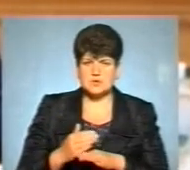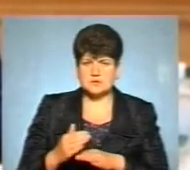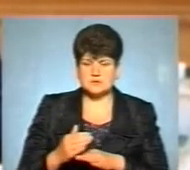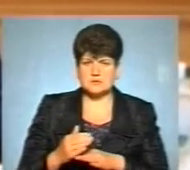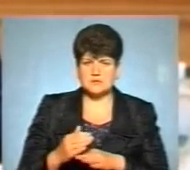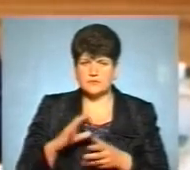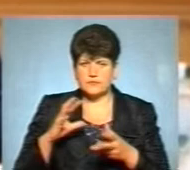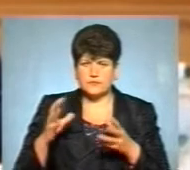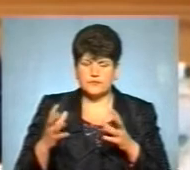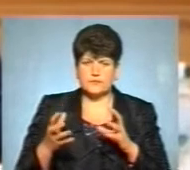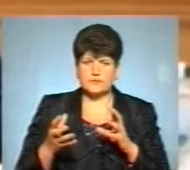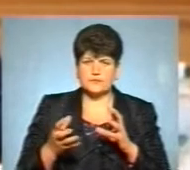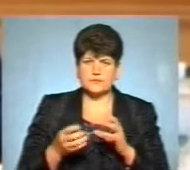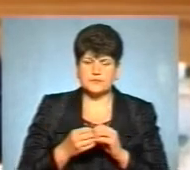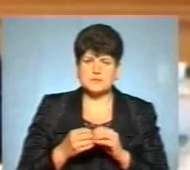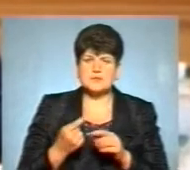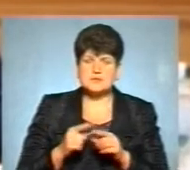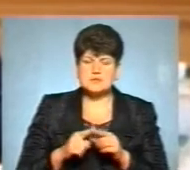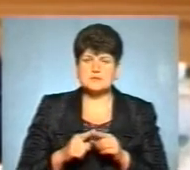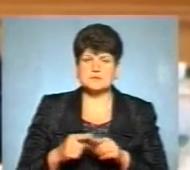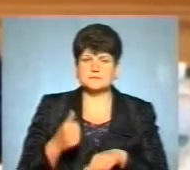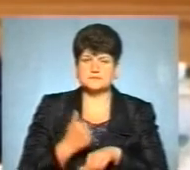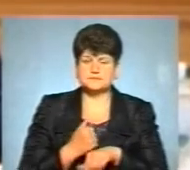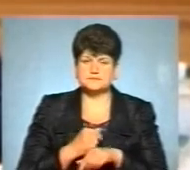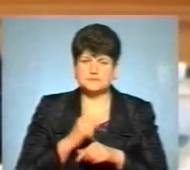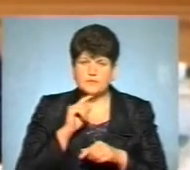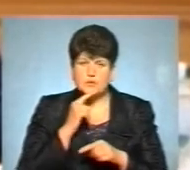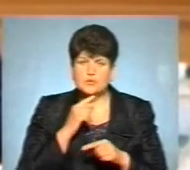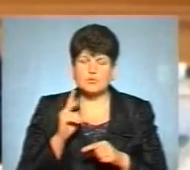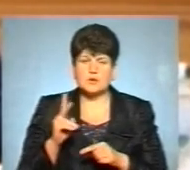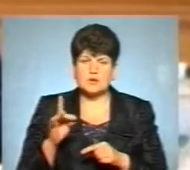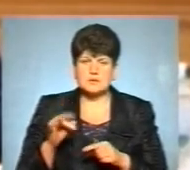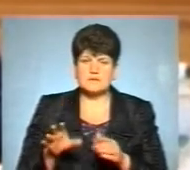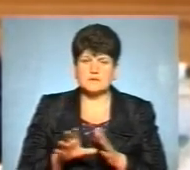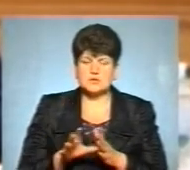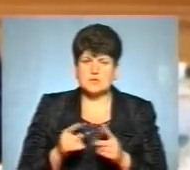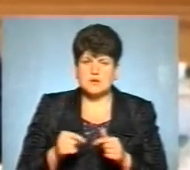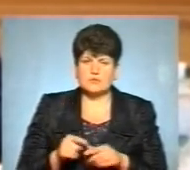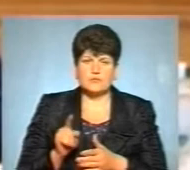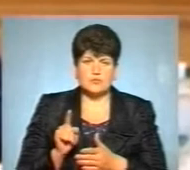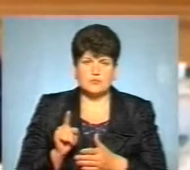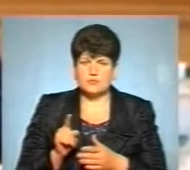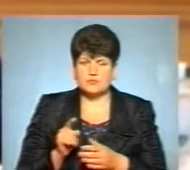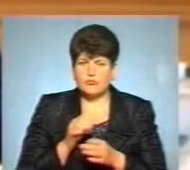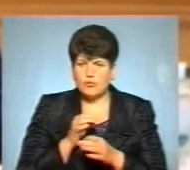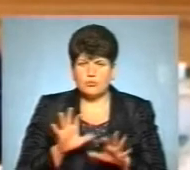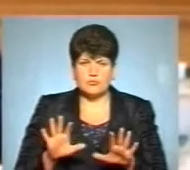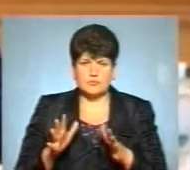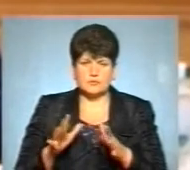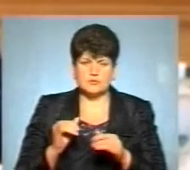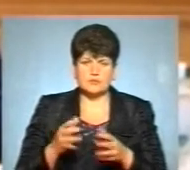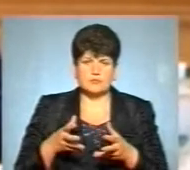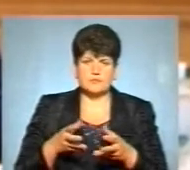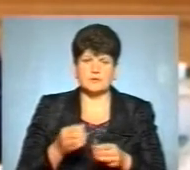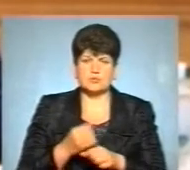валовому внутрішньому продукті, це стержень економіки, тому криза в енергетичній галузі, вона в будь-якому випадку негативно впливає і на робочі місця,